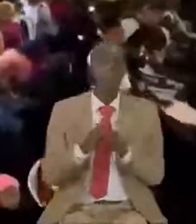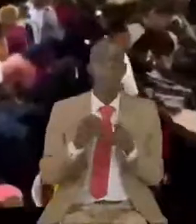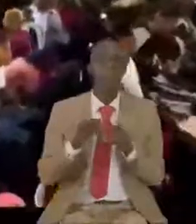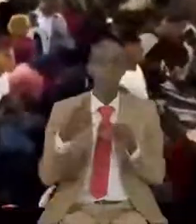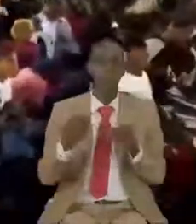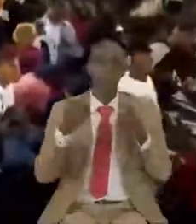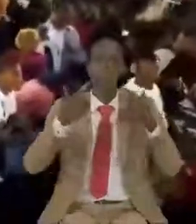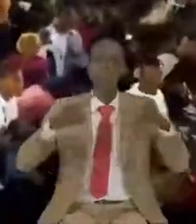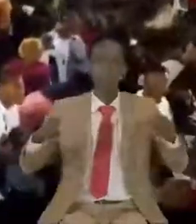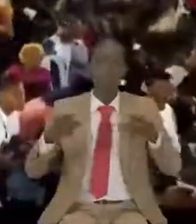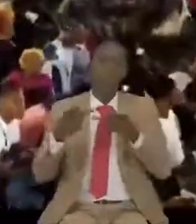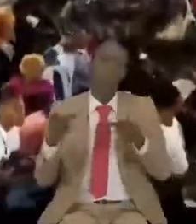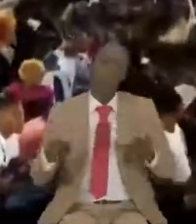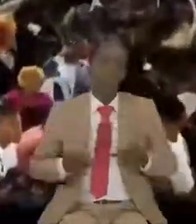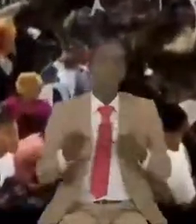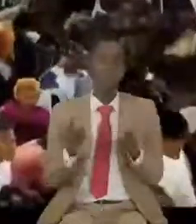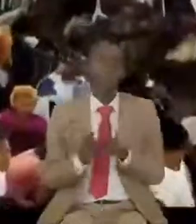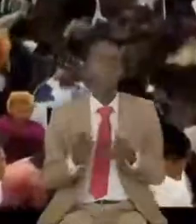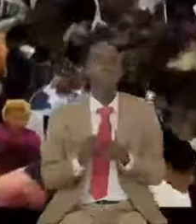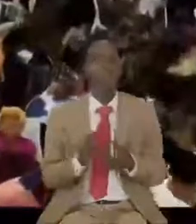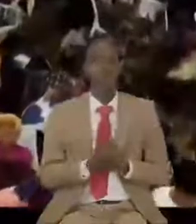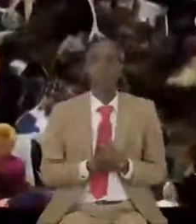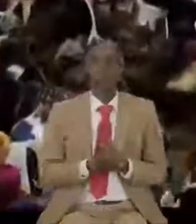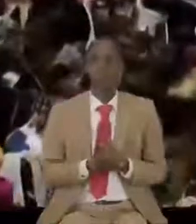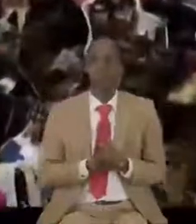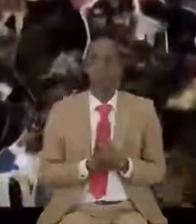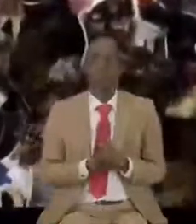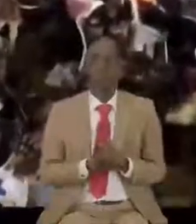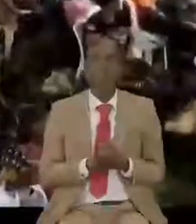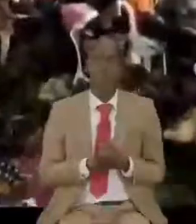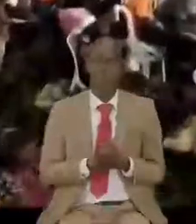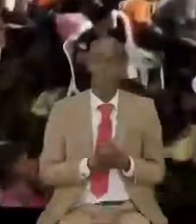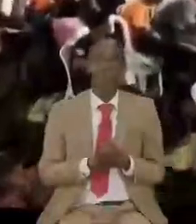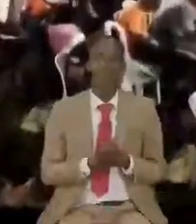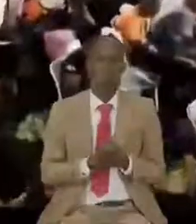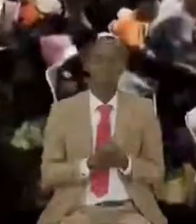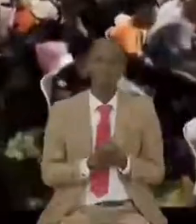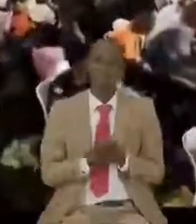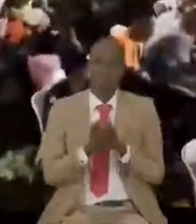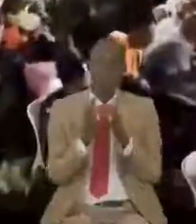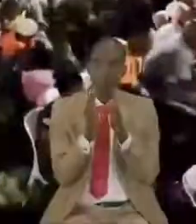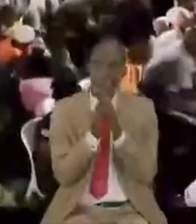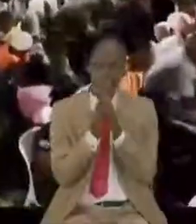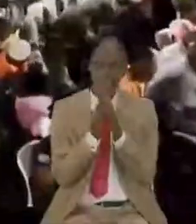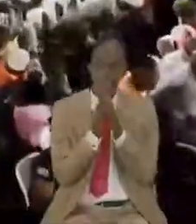Préparons-nous dans la prière. Présentons toutes nos requêtes au Seigneur